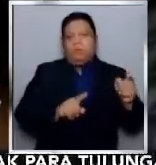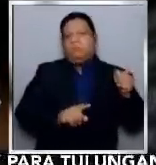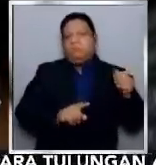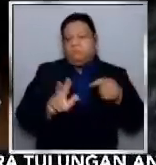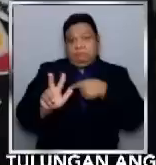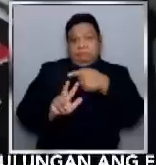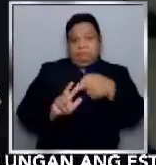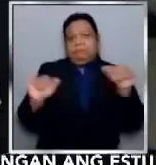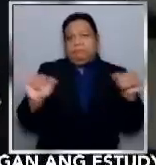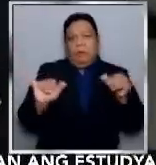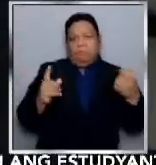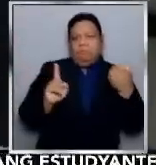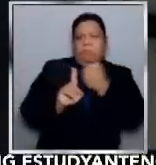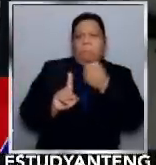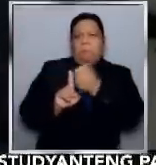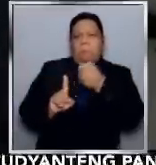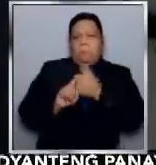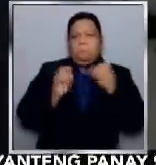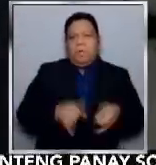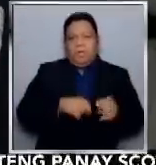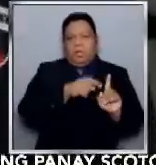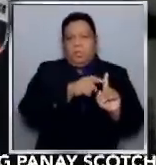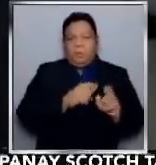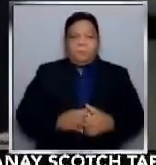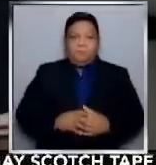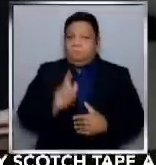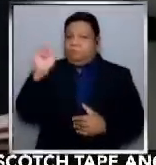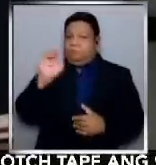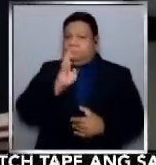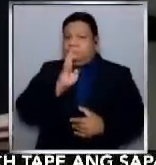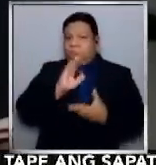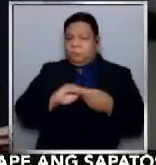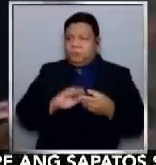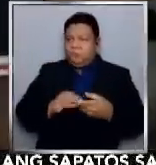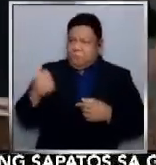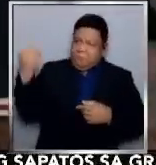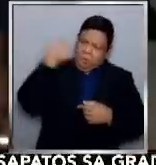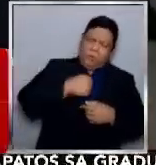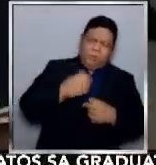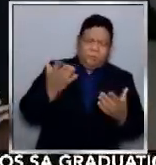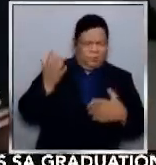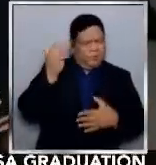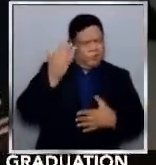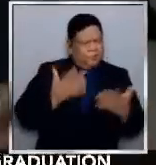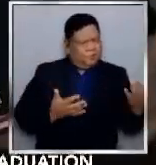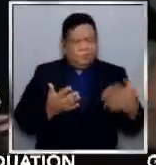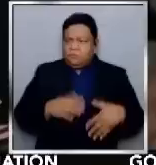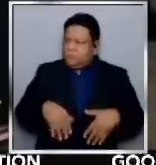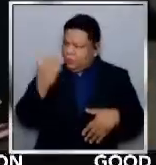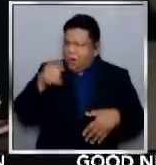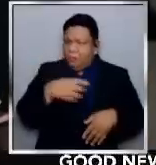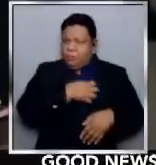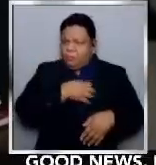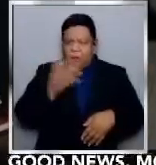ni Serna. Ginanon ako sa ulo, pak, una. Sabi ko, bakit ka nang babatok? Sabi ng polis, oh, bakit mo siya binabatukan? Wala naman